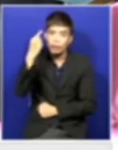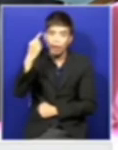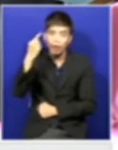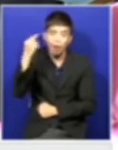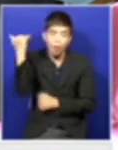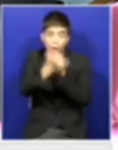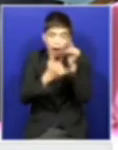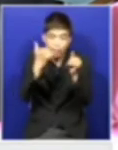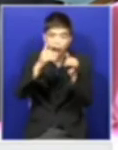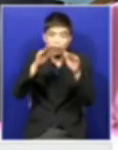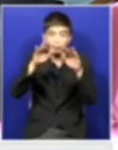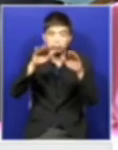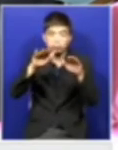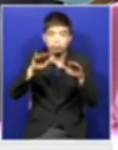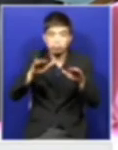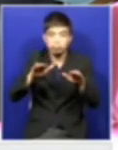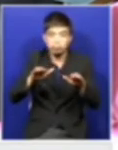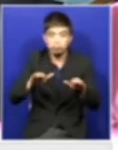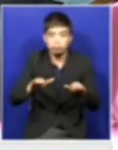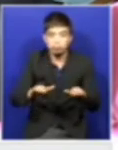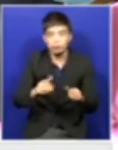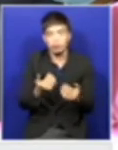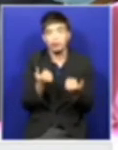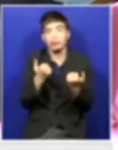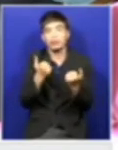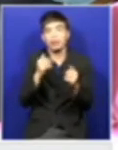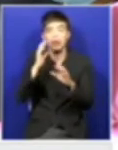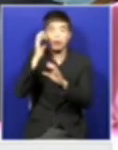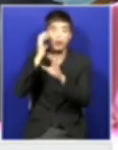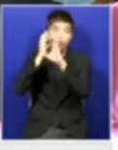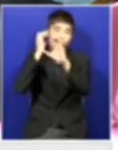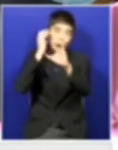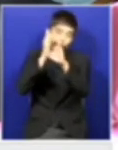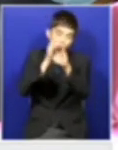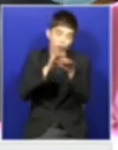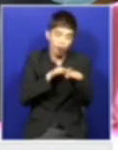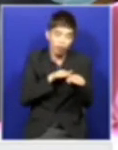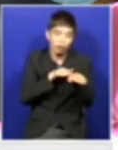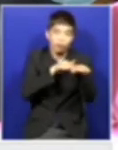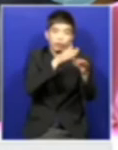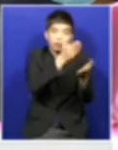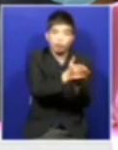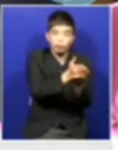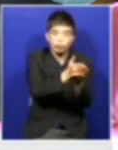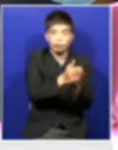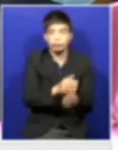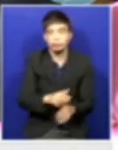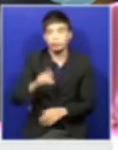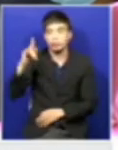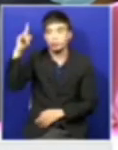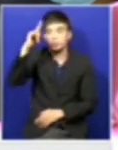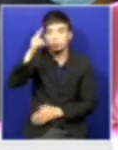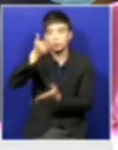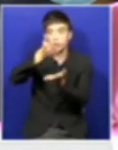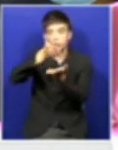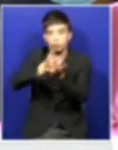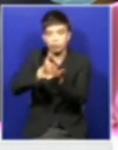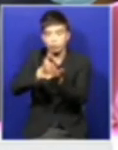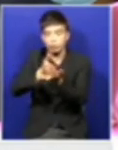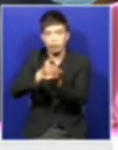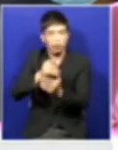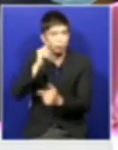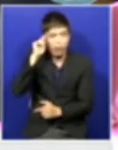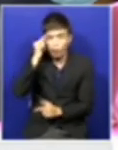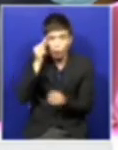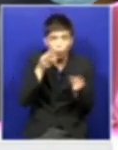จอดรถทัวร์ก็จอดเรือโดยสารรับท่องเที่ยวก็จอดไม่รู้จะไปขอซอฟท์โลนที่ไหน